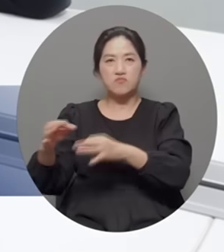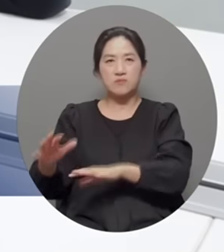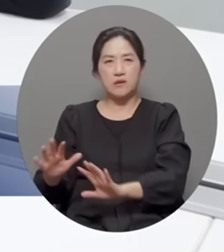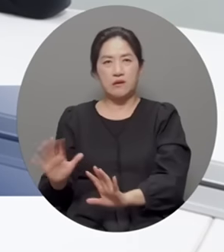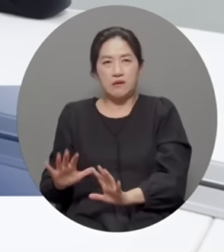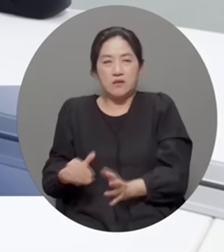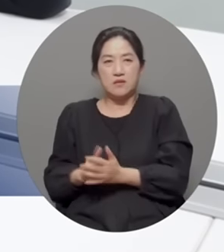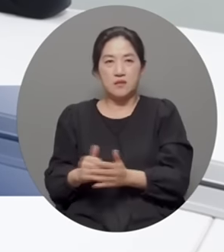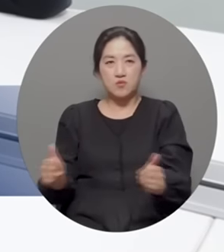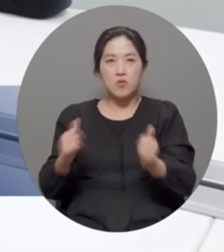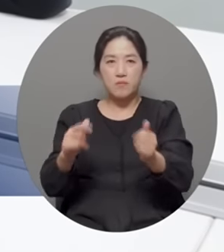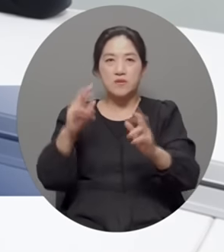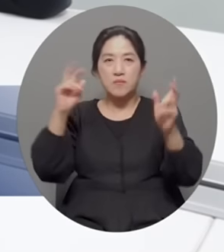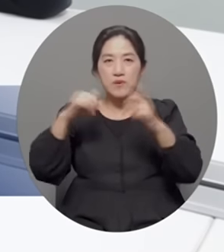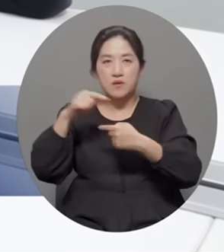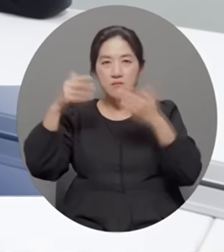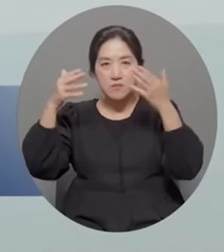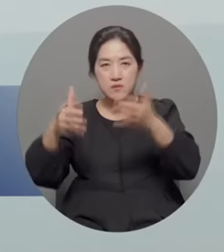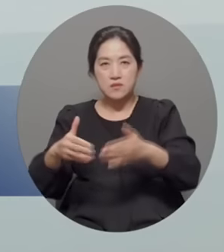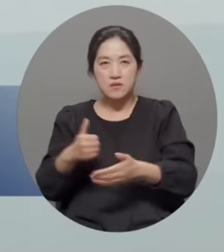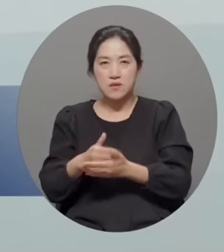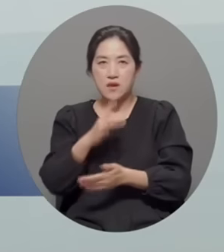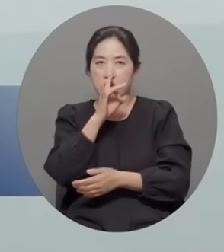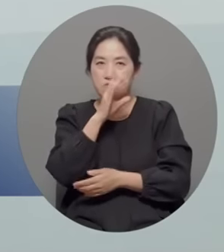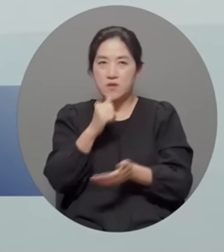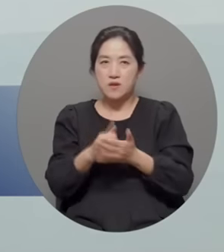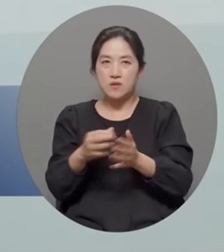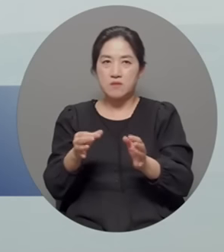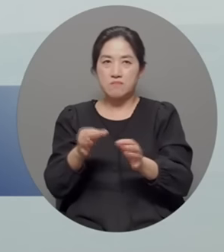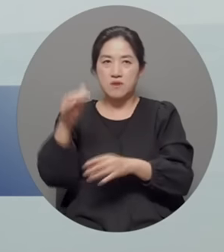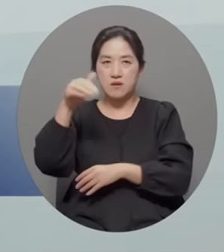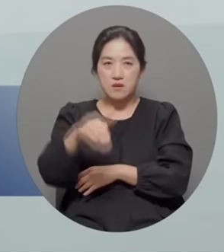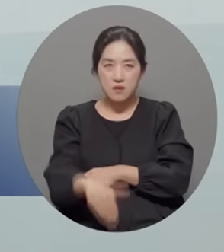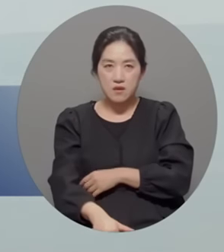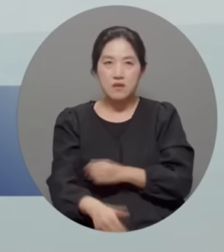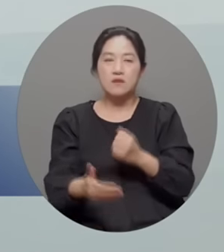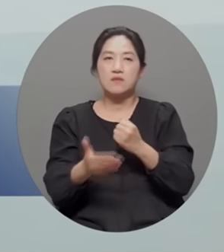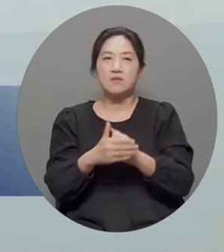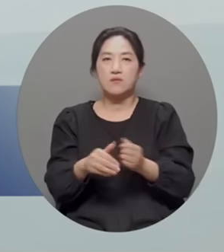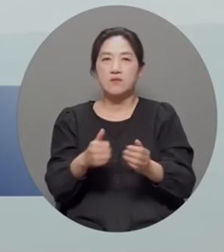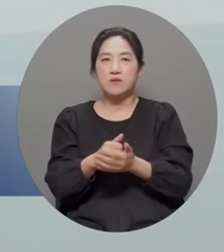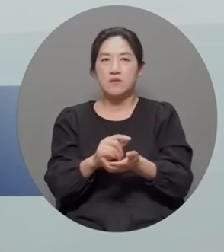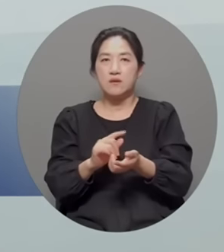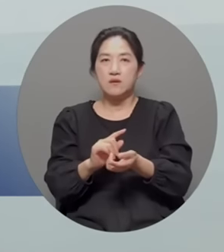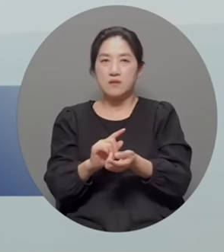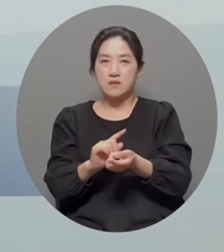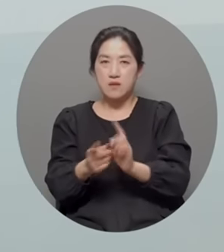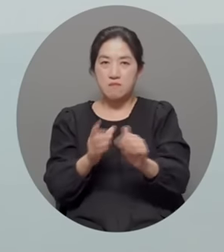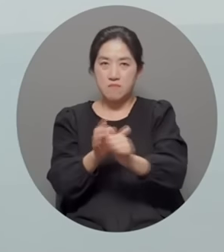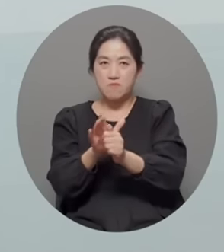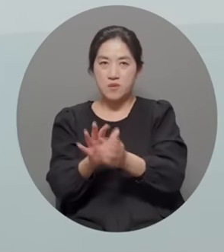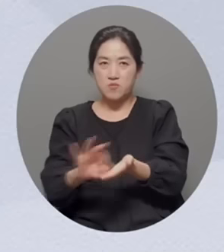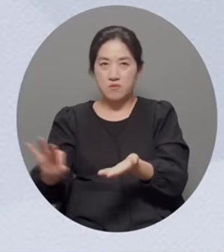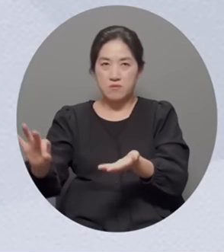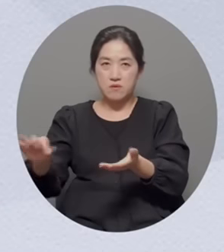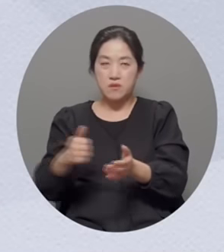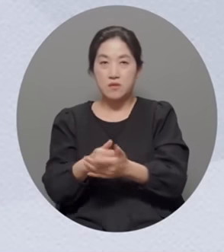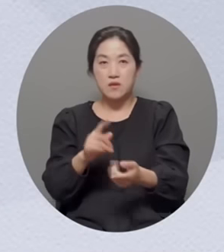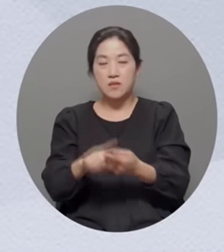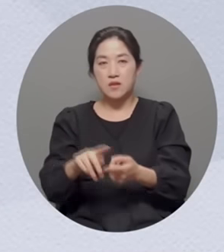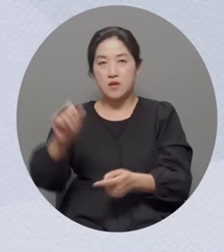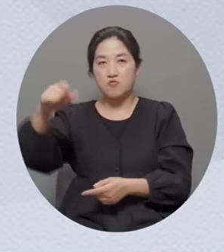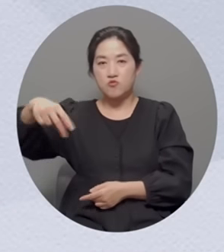오면 대표님이 경영에 이렇게 전담이 안 되시고 점점 매출은 떨어질 테고 또 대리인 비용은 계속 들 테고. 이에 대해